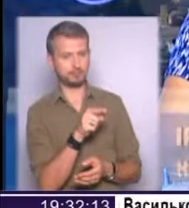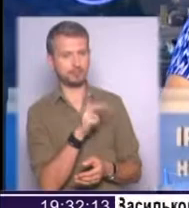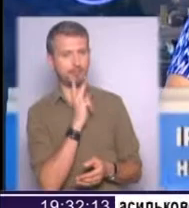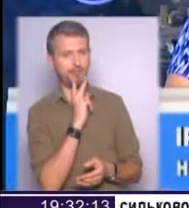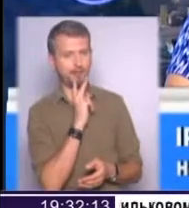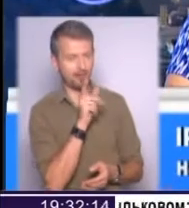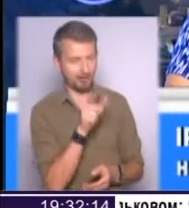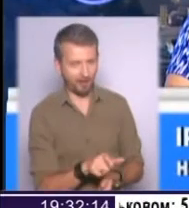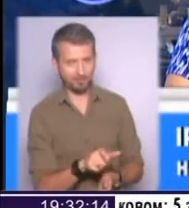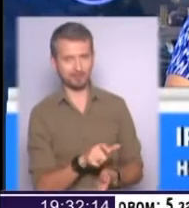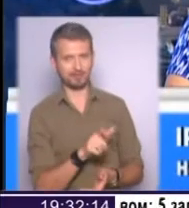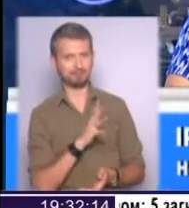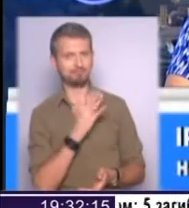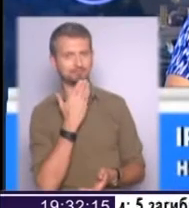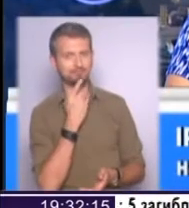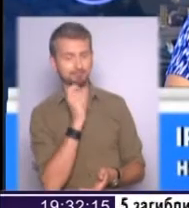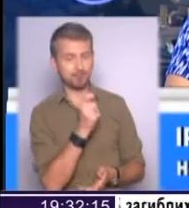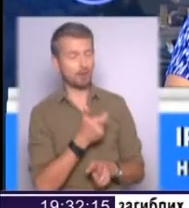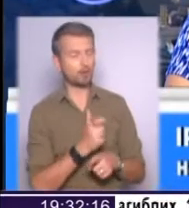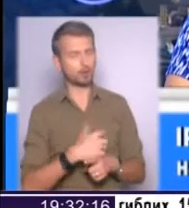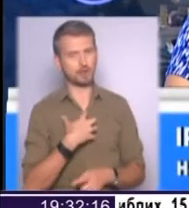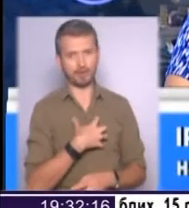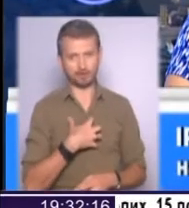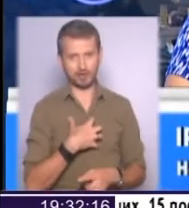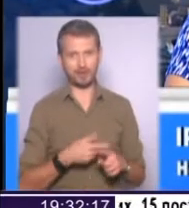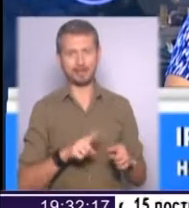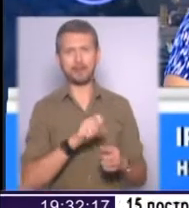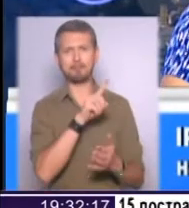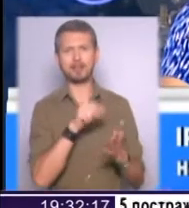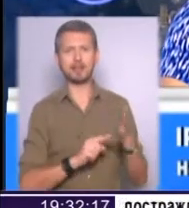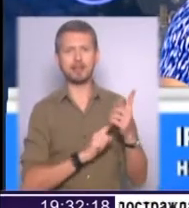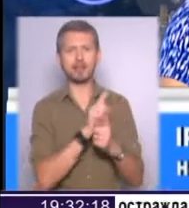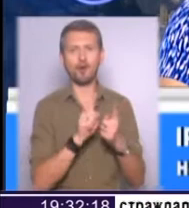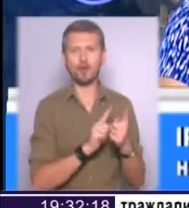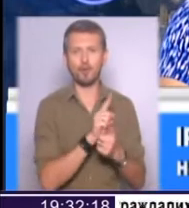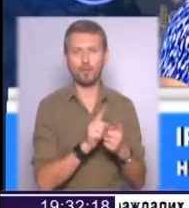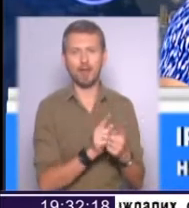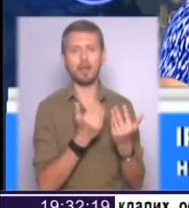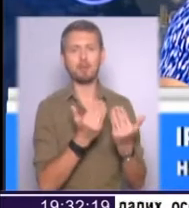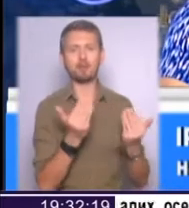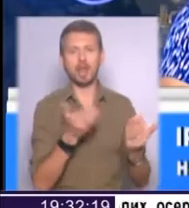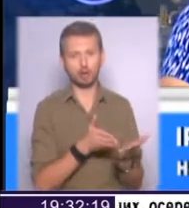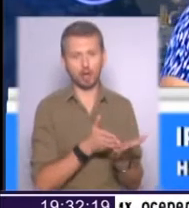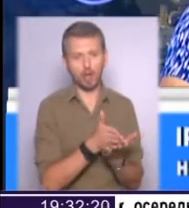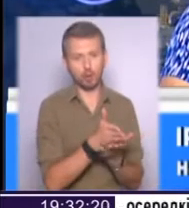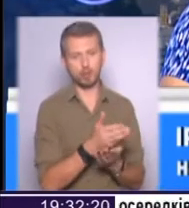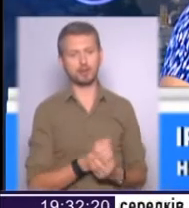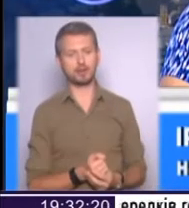глядачка, воно теж є дуже важливе. Це є питання і реформування, як бачимо, музейної галузі, так?